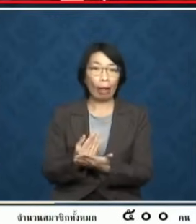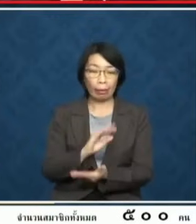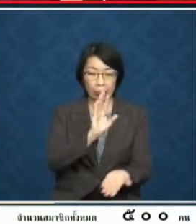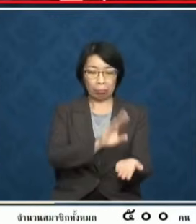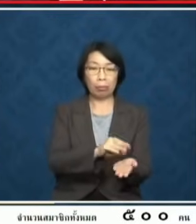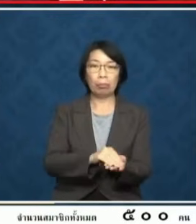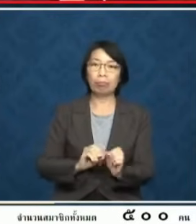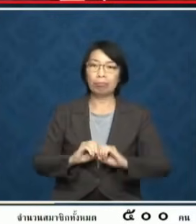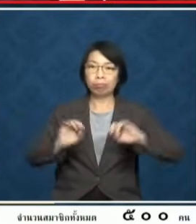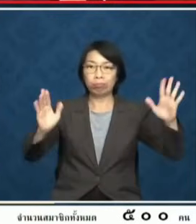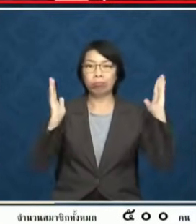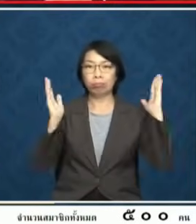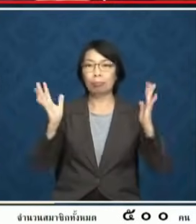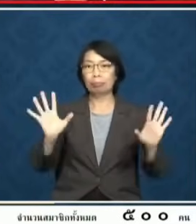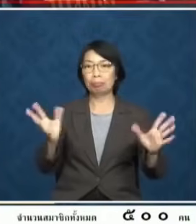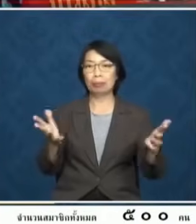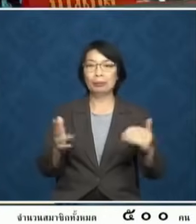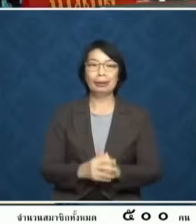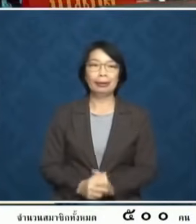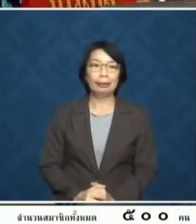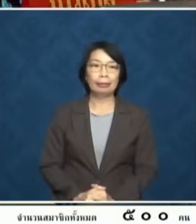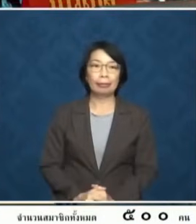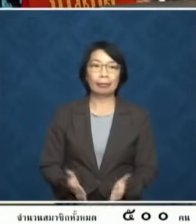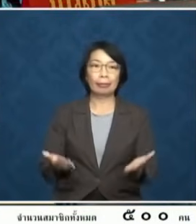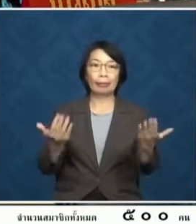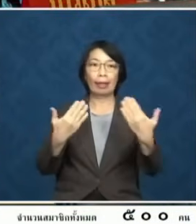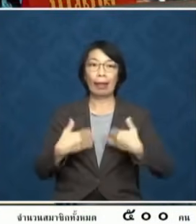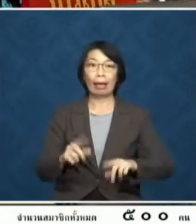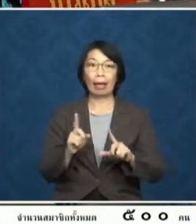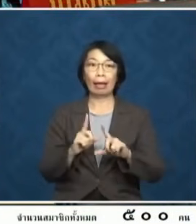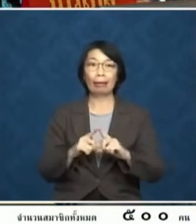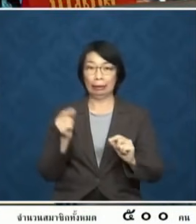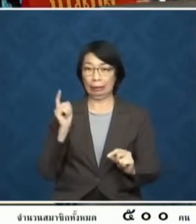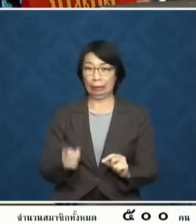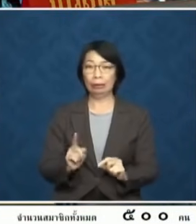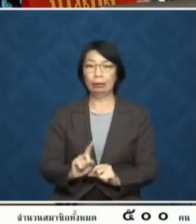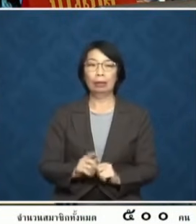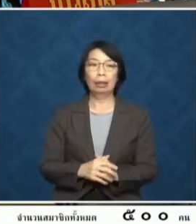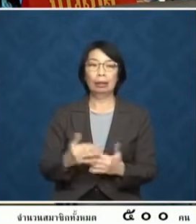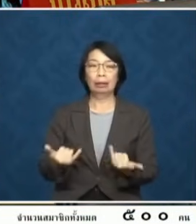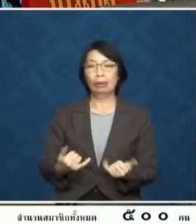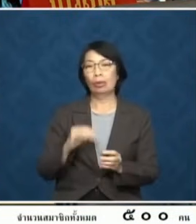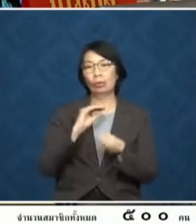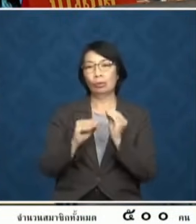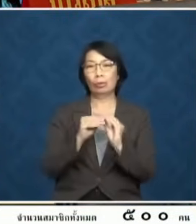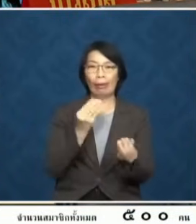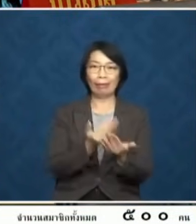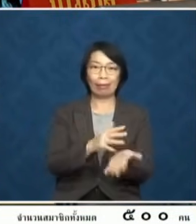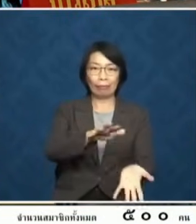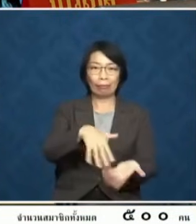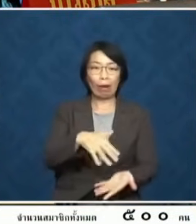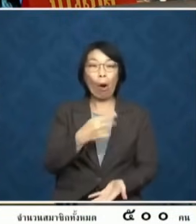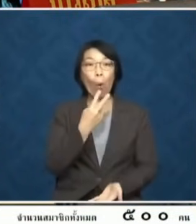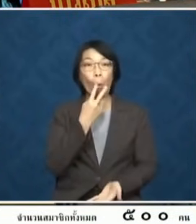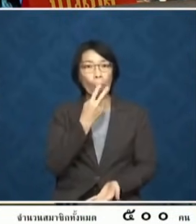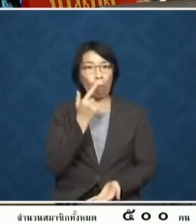การเปิดเผยค่ะแต่ที่แน่ๆค่ะตัวเลขรายได้ยังคงเป็นที่ดึงดูดต่อผู้ประกอบการ